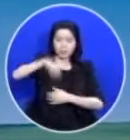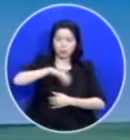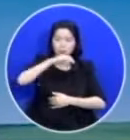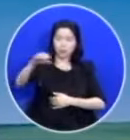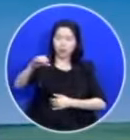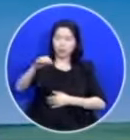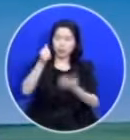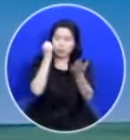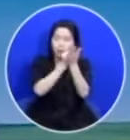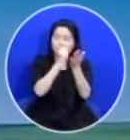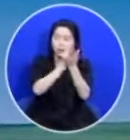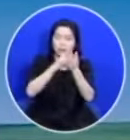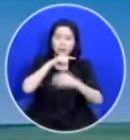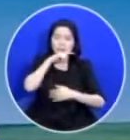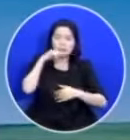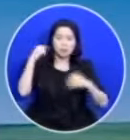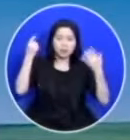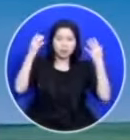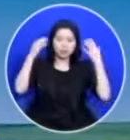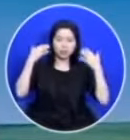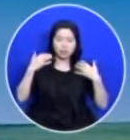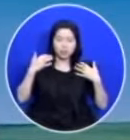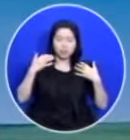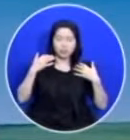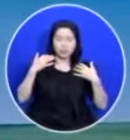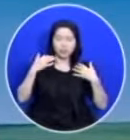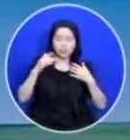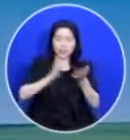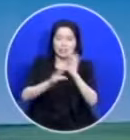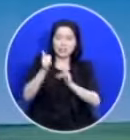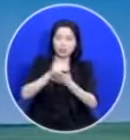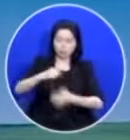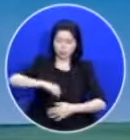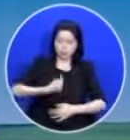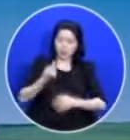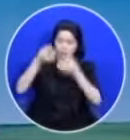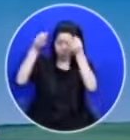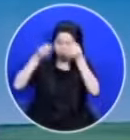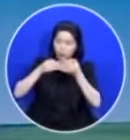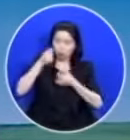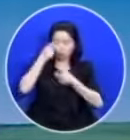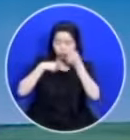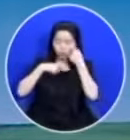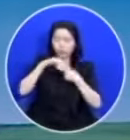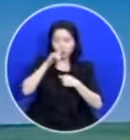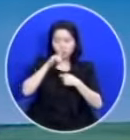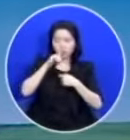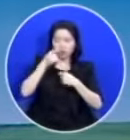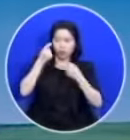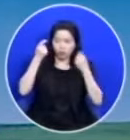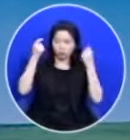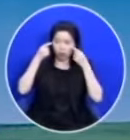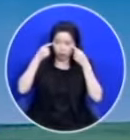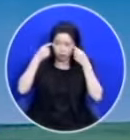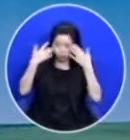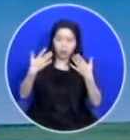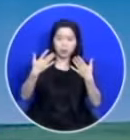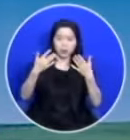예수님이 자기를 보고 울고 계시더라 너무도 선명하게 보았다